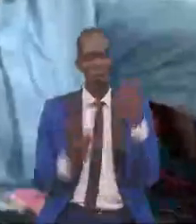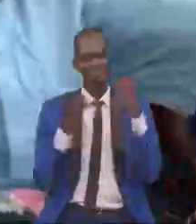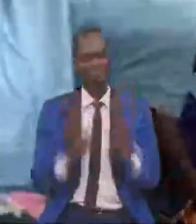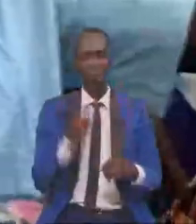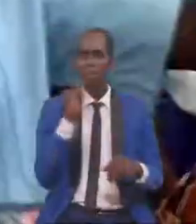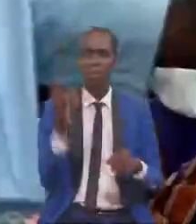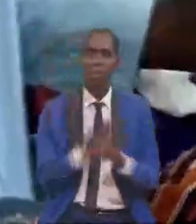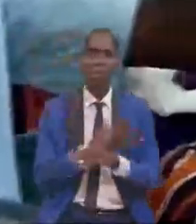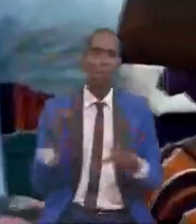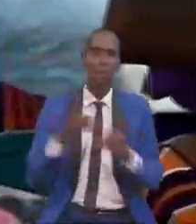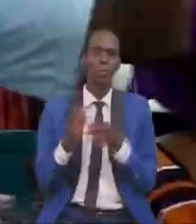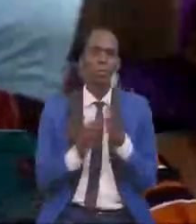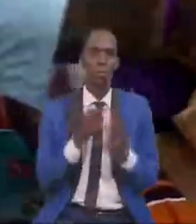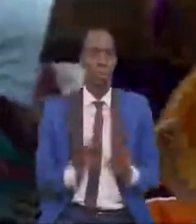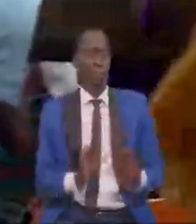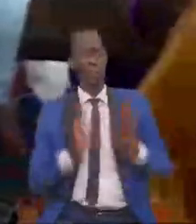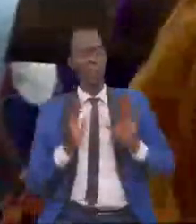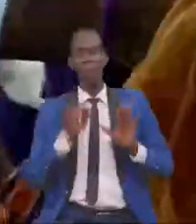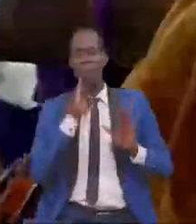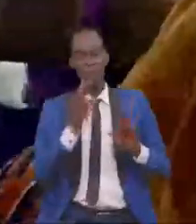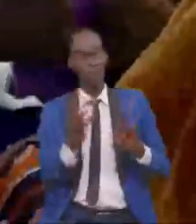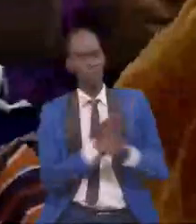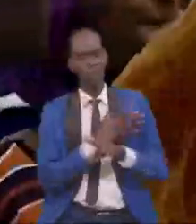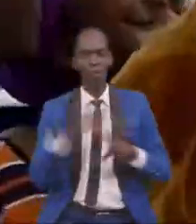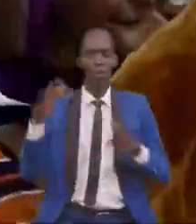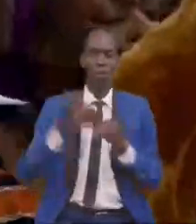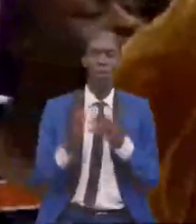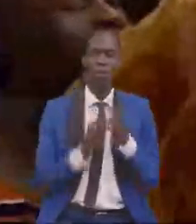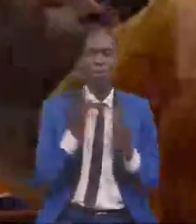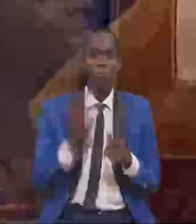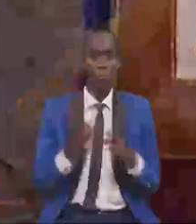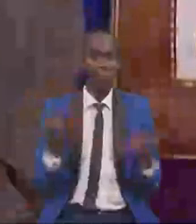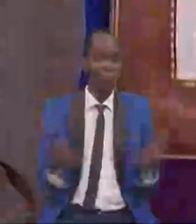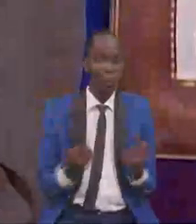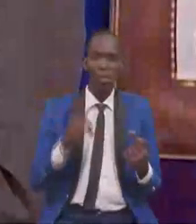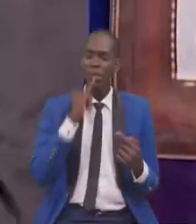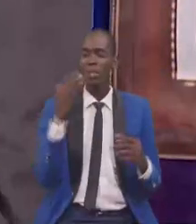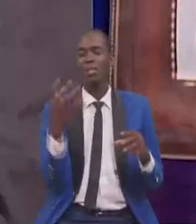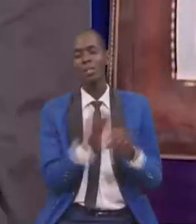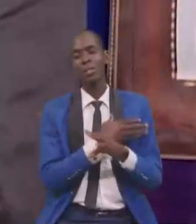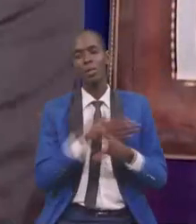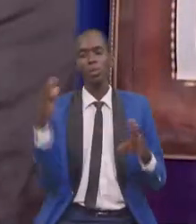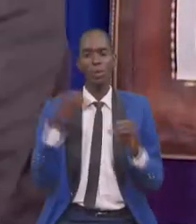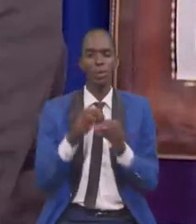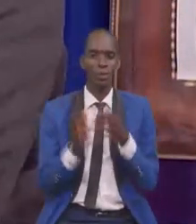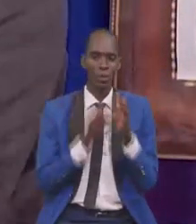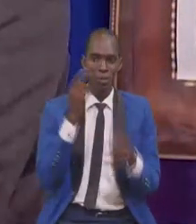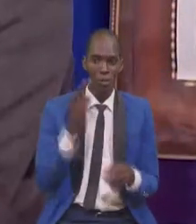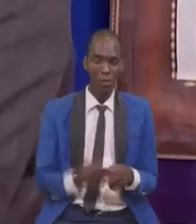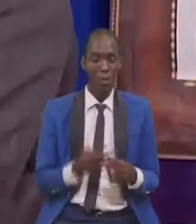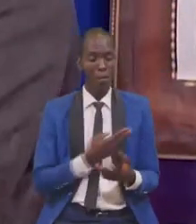L'impuissance est annulée. La peur est ôtée. Le péché est ôté.